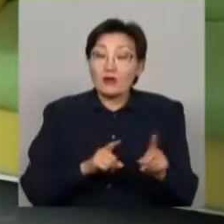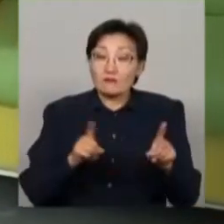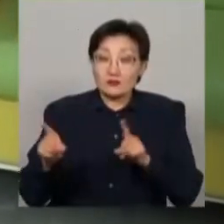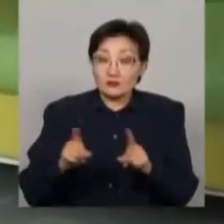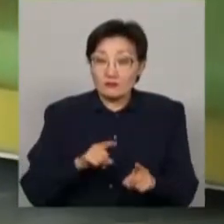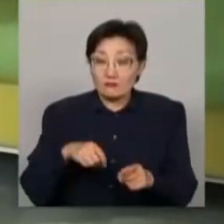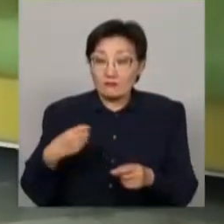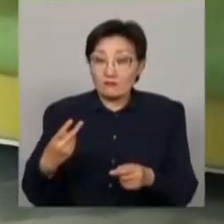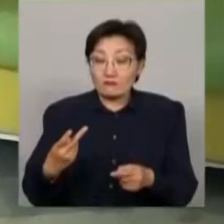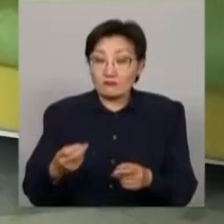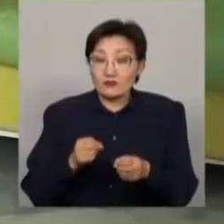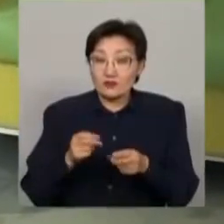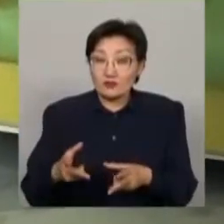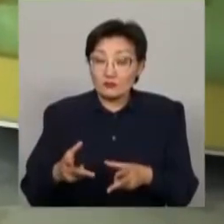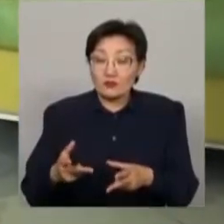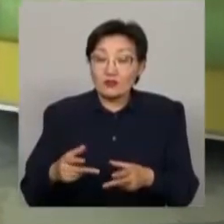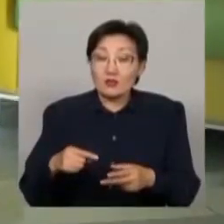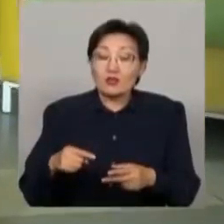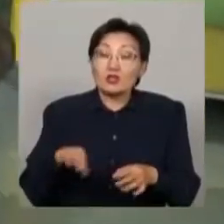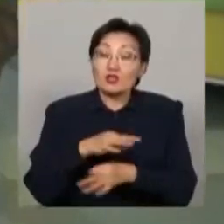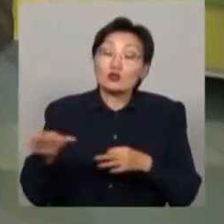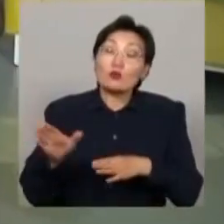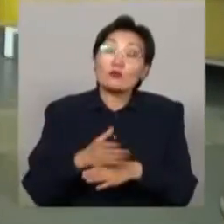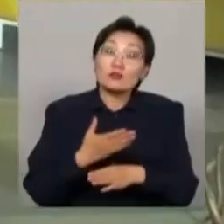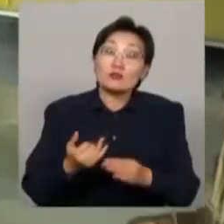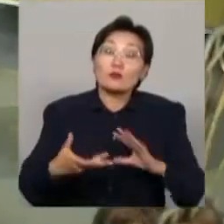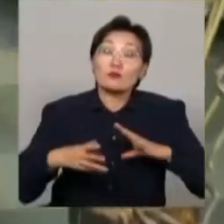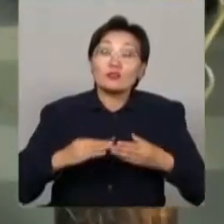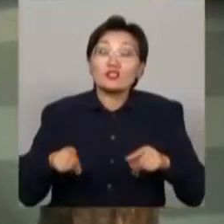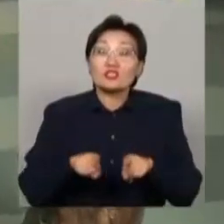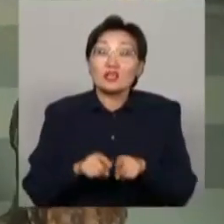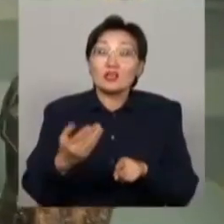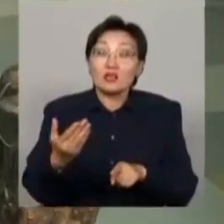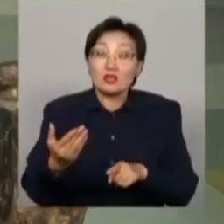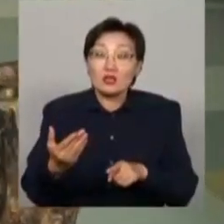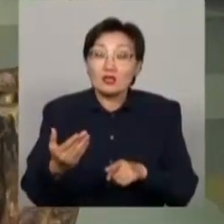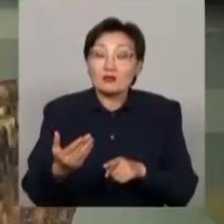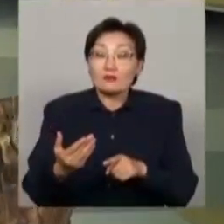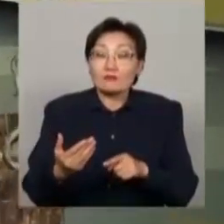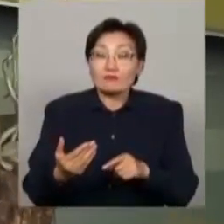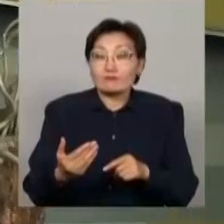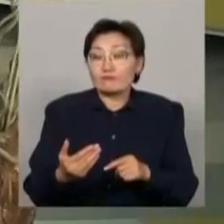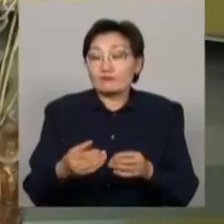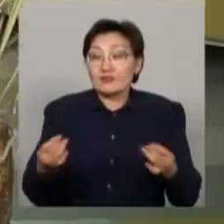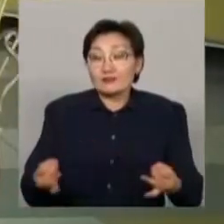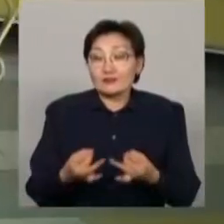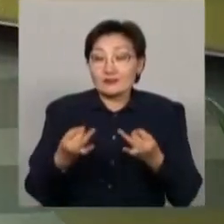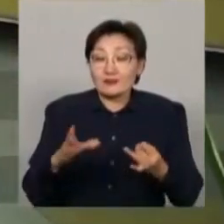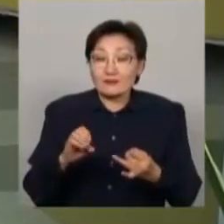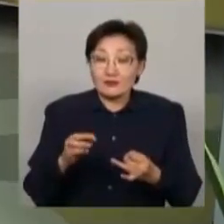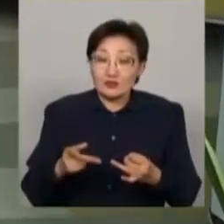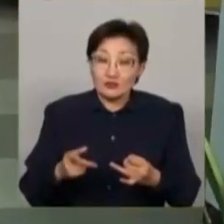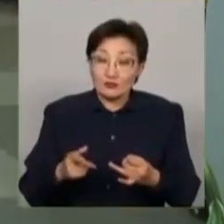валяются. Ну, определенно лишнее убрали, и получилась вот такая скульптура, я бы сказал. Сюда